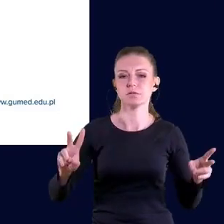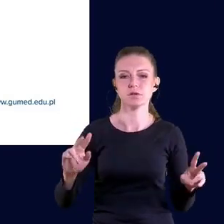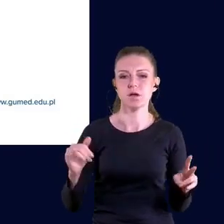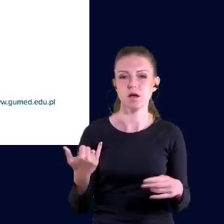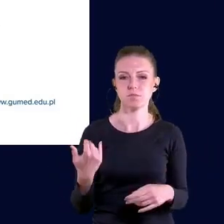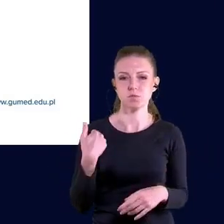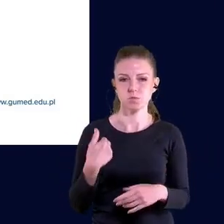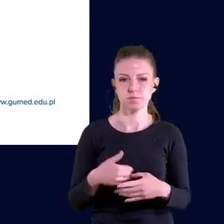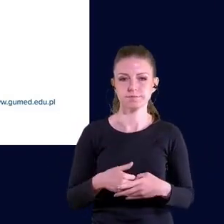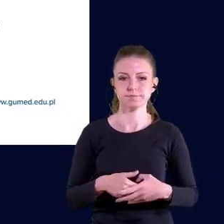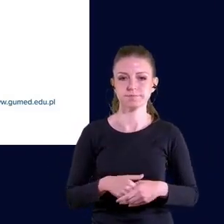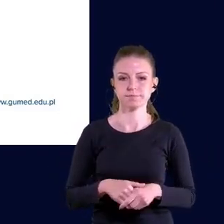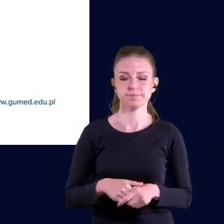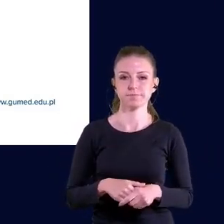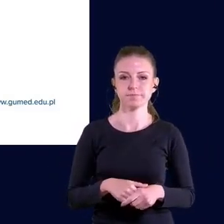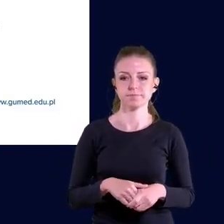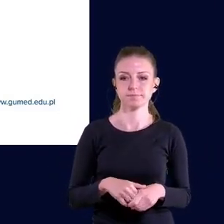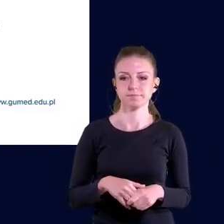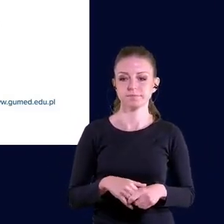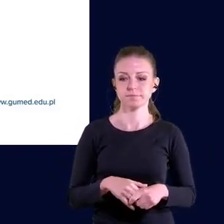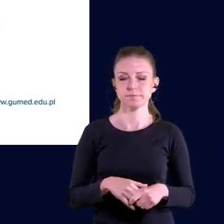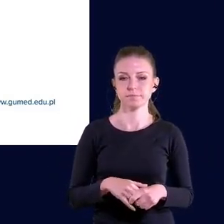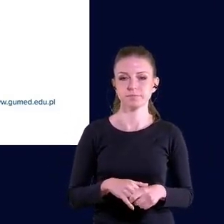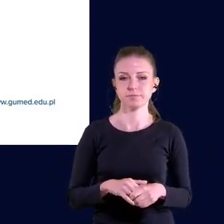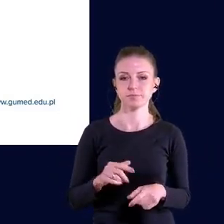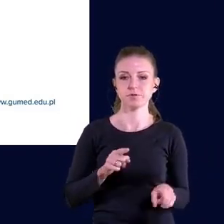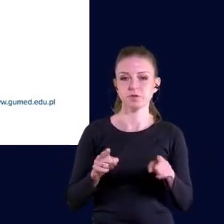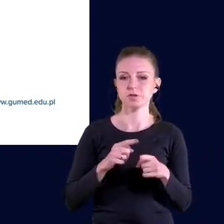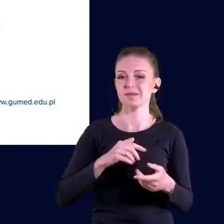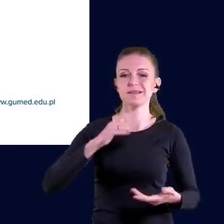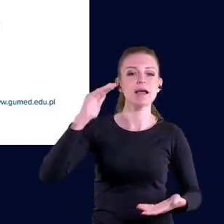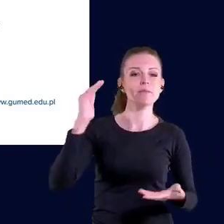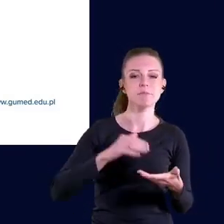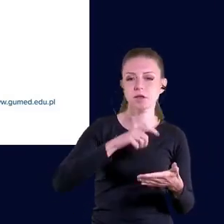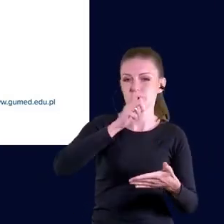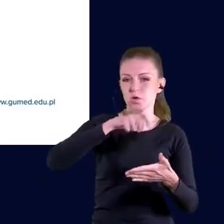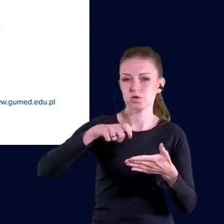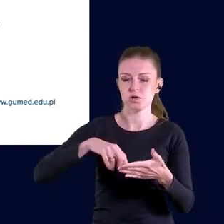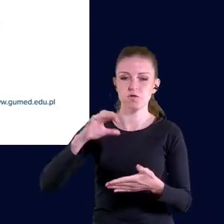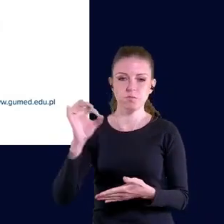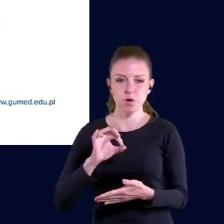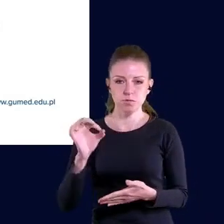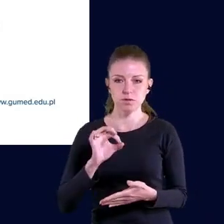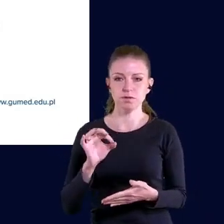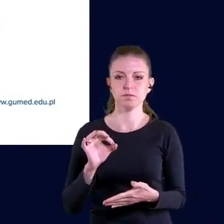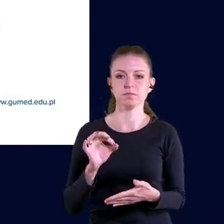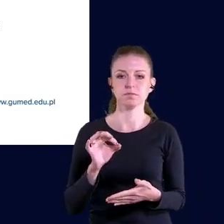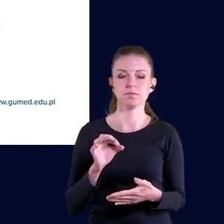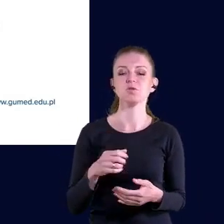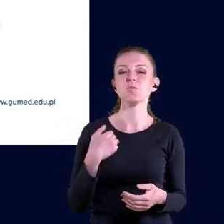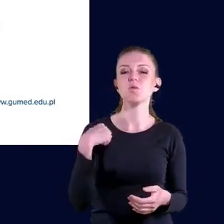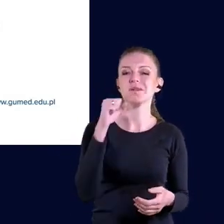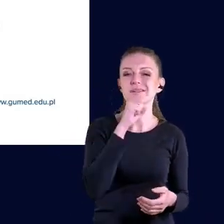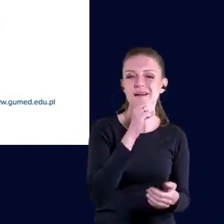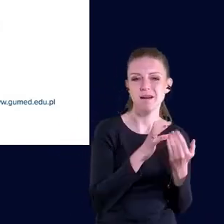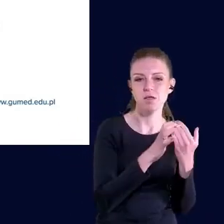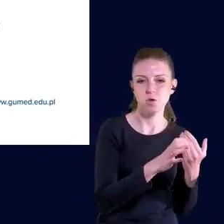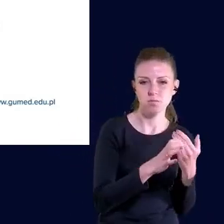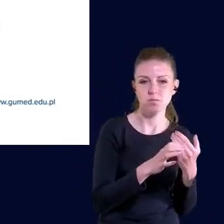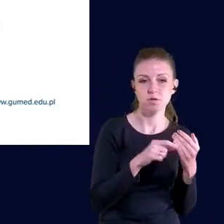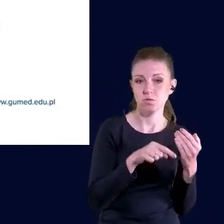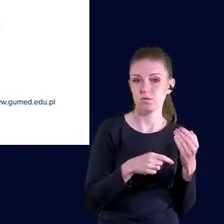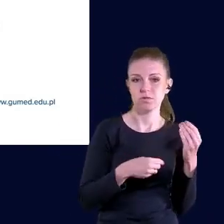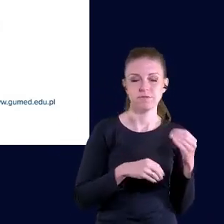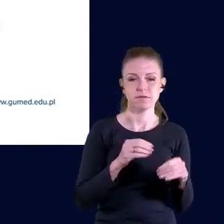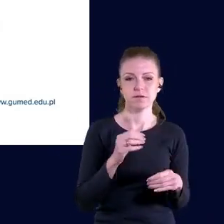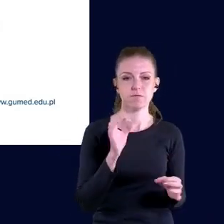zakłada zakładać pod Co to znaczy najmniejszą liczbę rozdziałów procentowo udostępniliśmy stanów najstarszych No bo